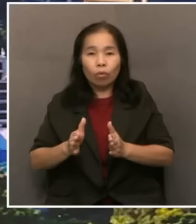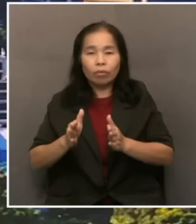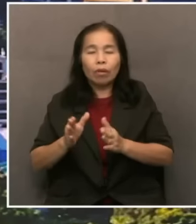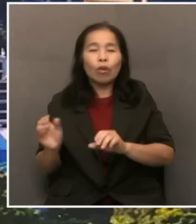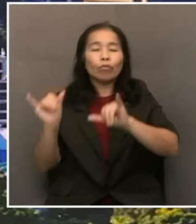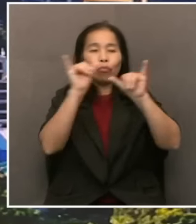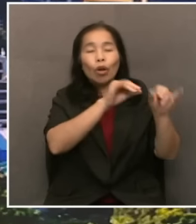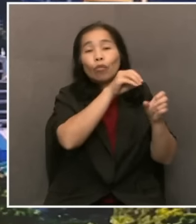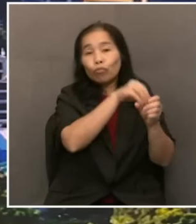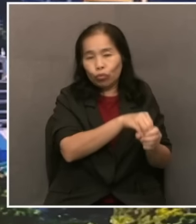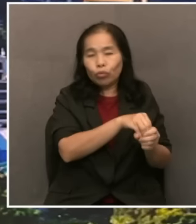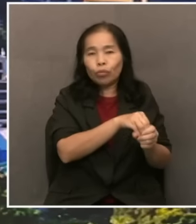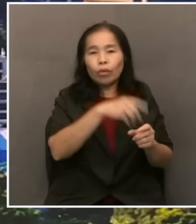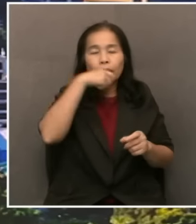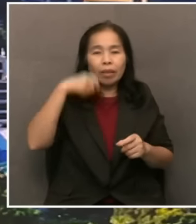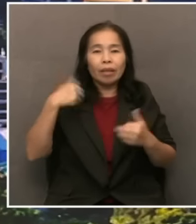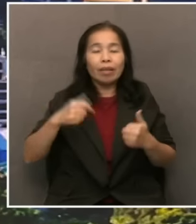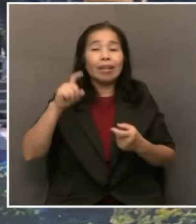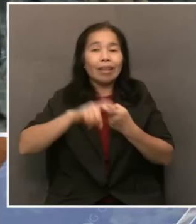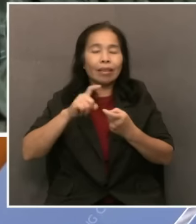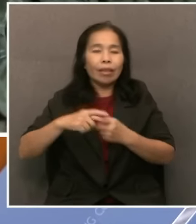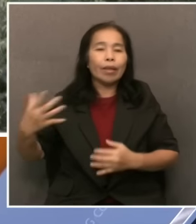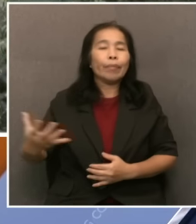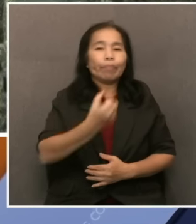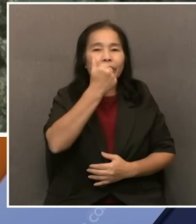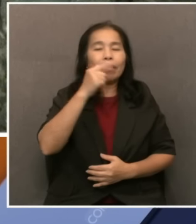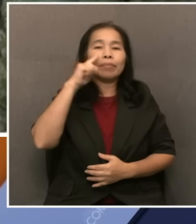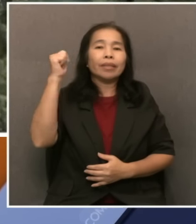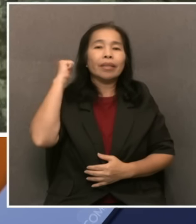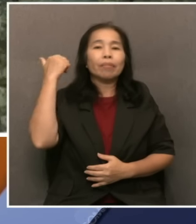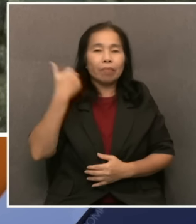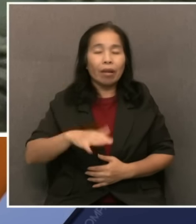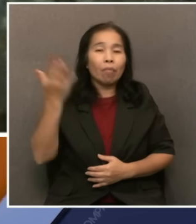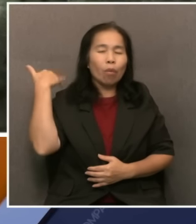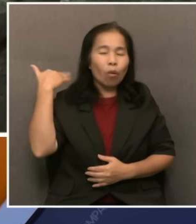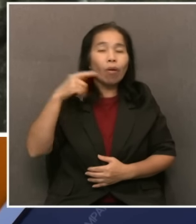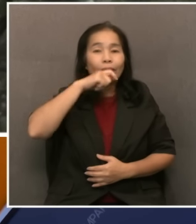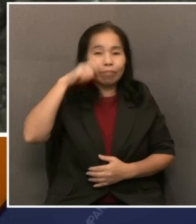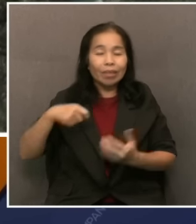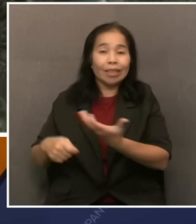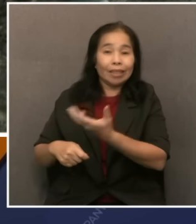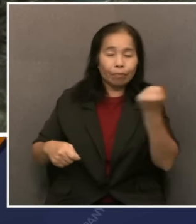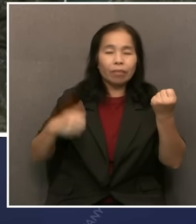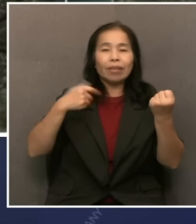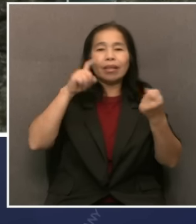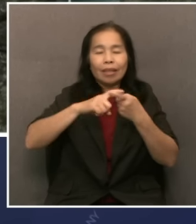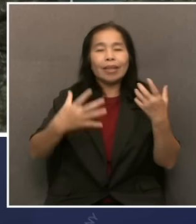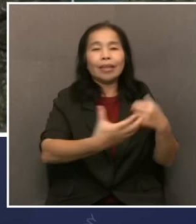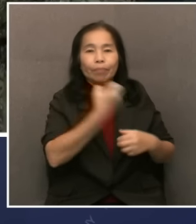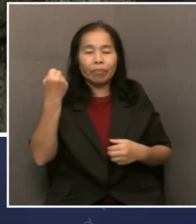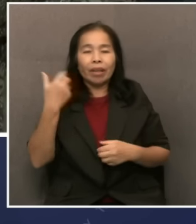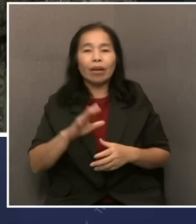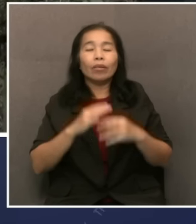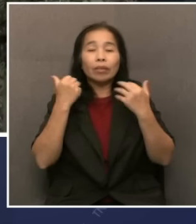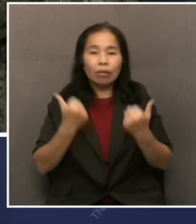ก็สามารถยึดครองดินแดนที่ยูเครนบุกยึดไปก่อนหน้านี้กลับคืนมาได้มากกว่า40%แล้วนะคะแล้วล่าสุดมีความเคลื่อน